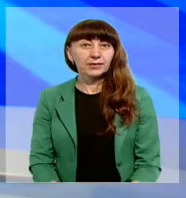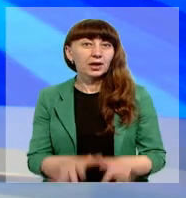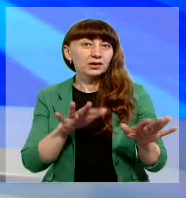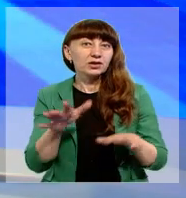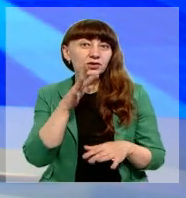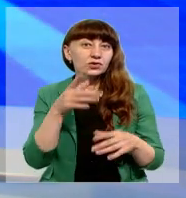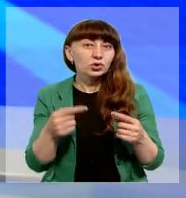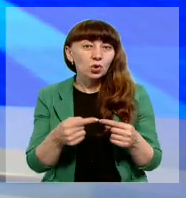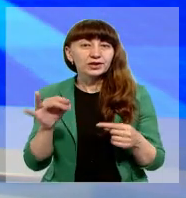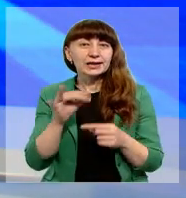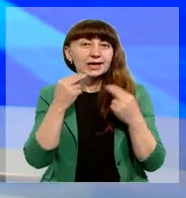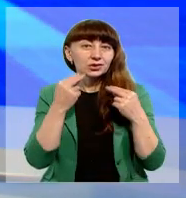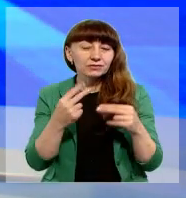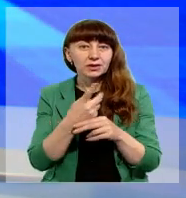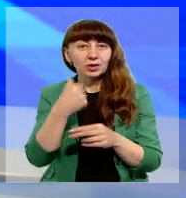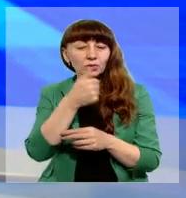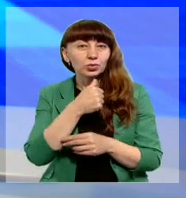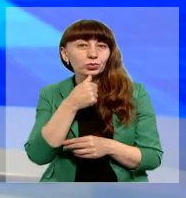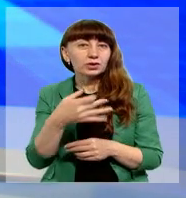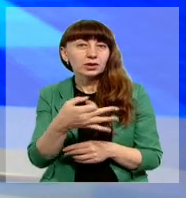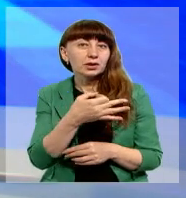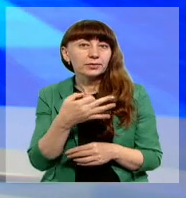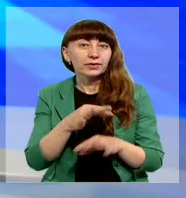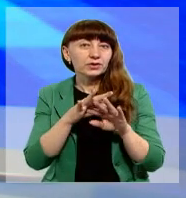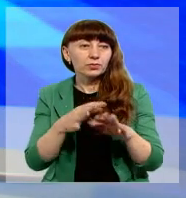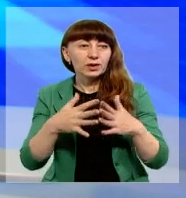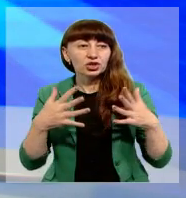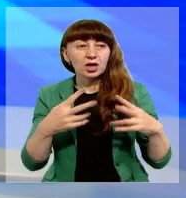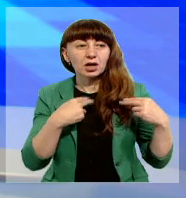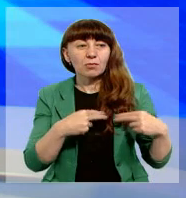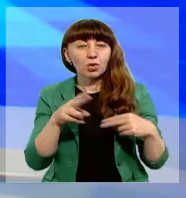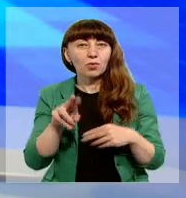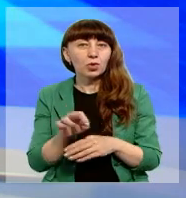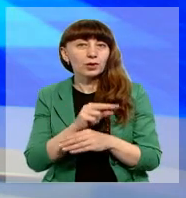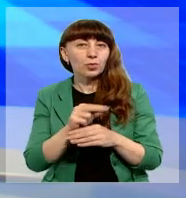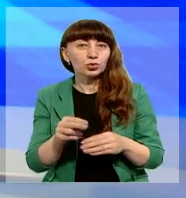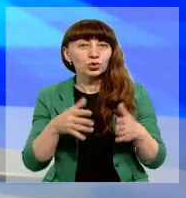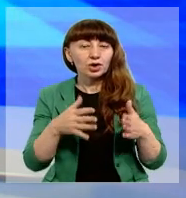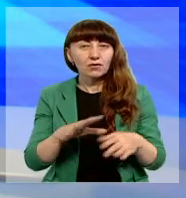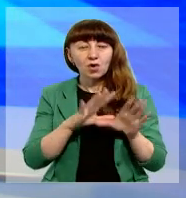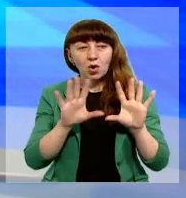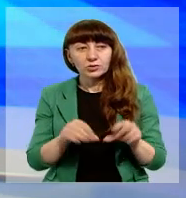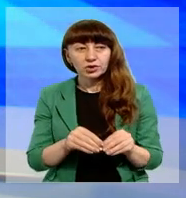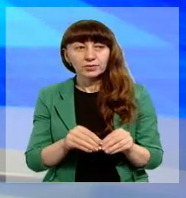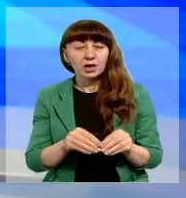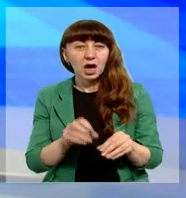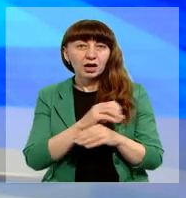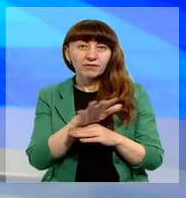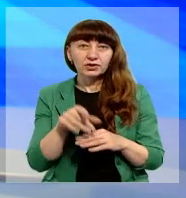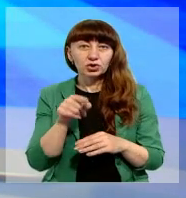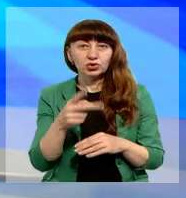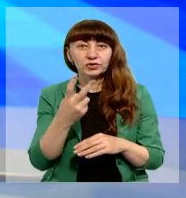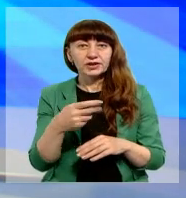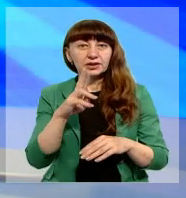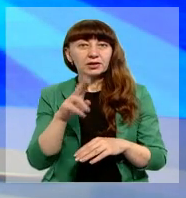Делать в срок и качественно. В этом году в Костанайской области идет масштабная работа по ремонту дорог. В общей сложности охватят